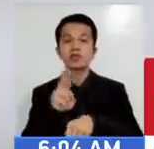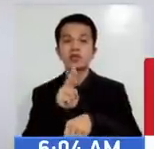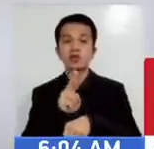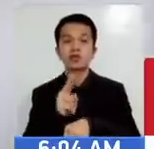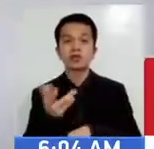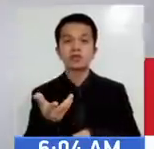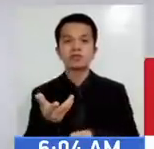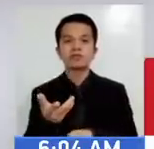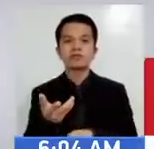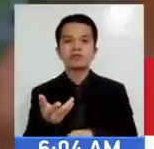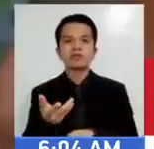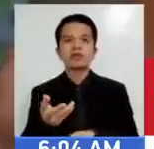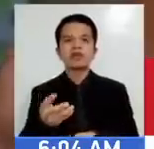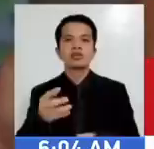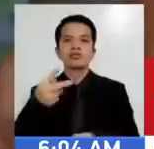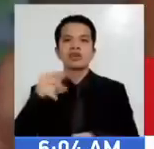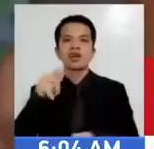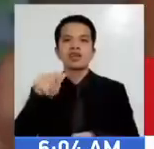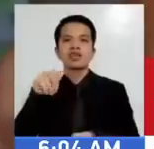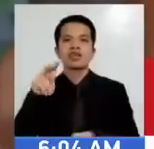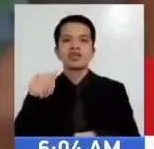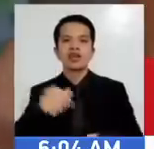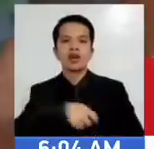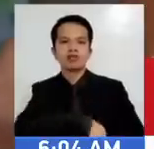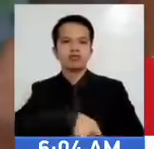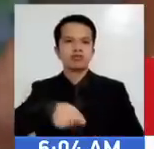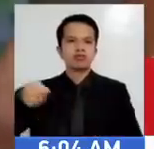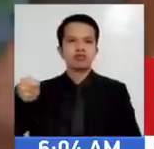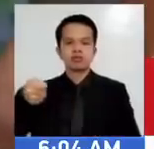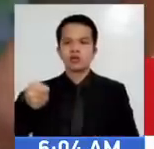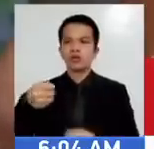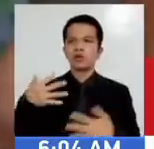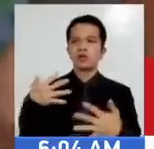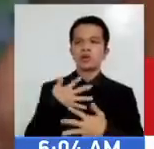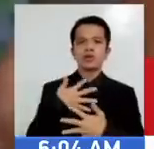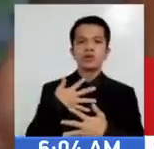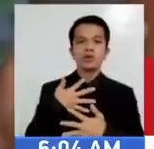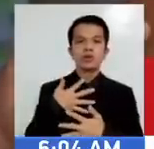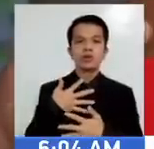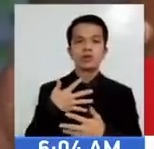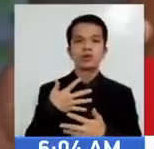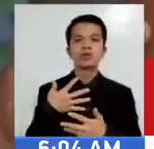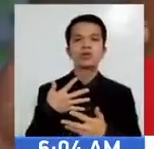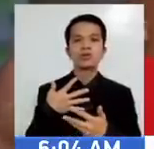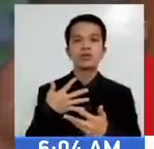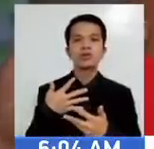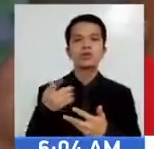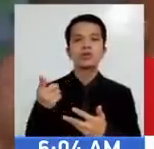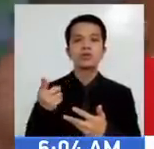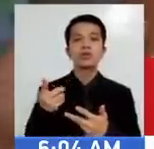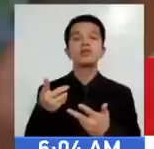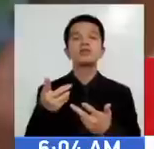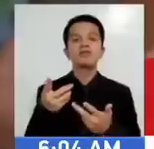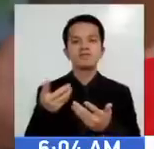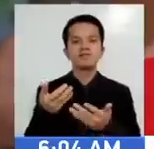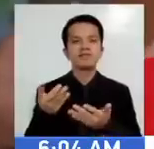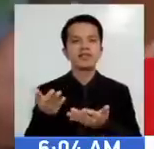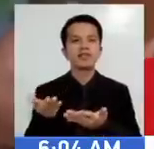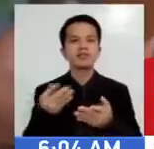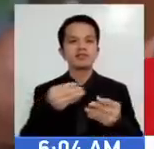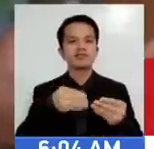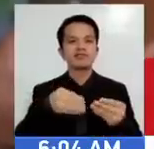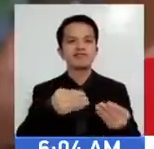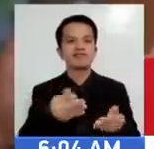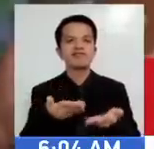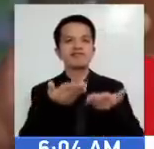espada na hawak-hawak niya. Sa takot ng rider natin, binigay niya itong item and agad na lang siyang tumungo dito sa